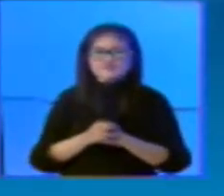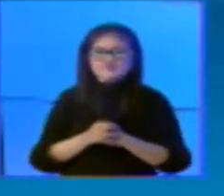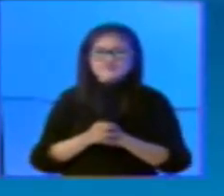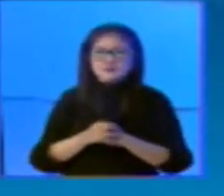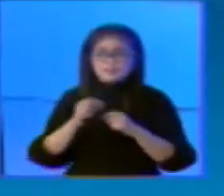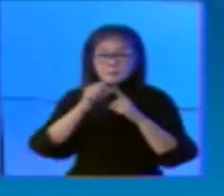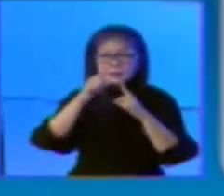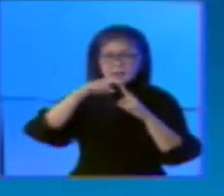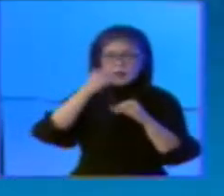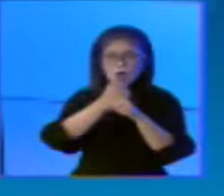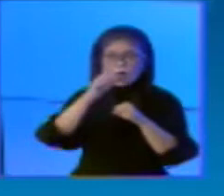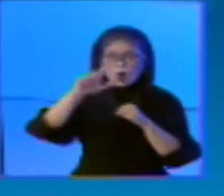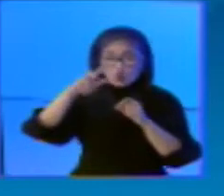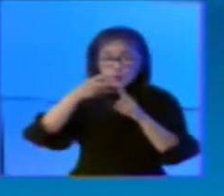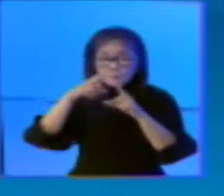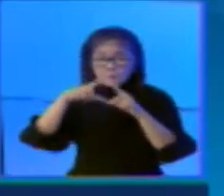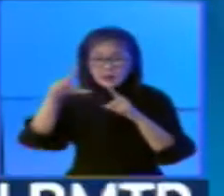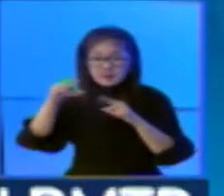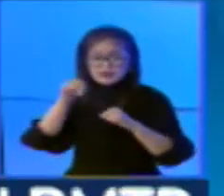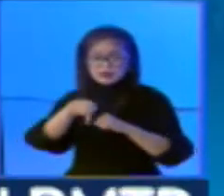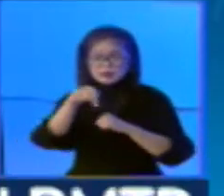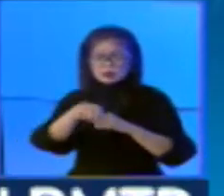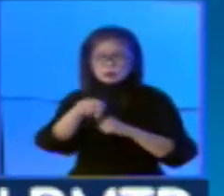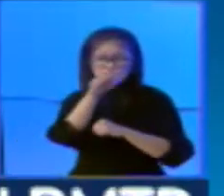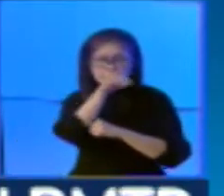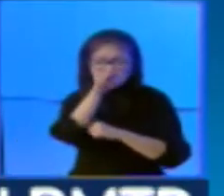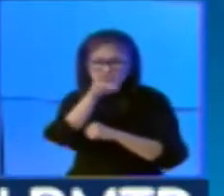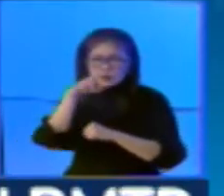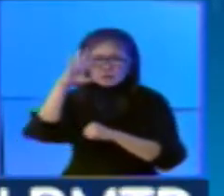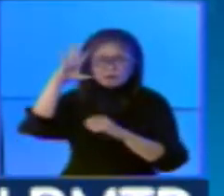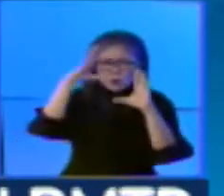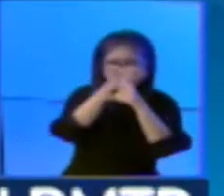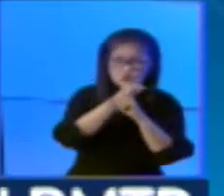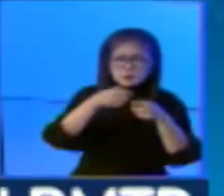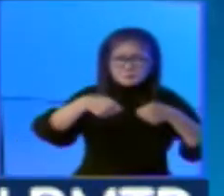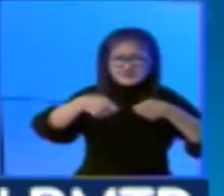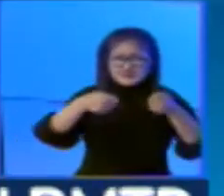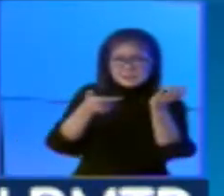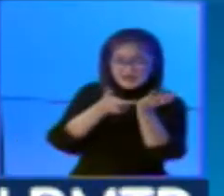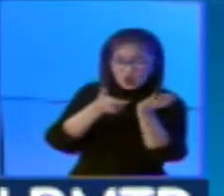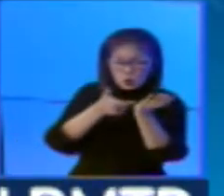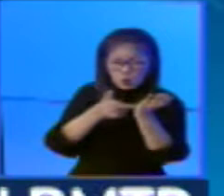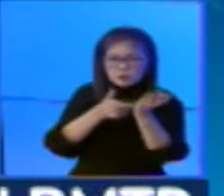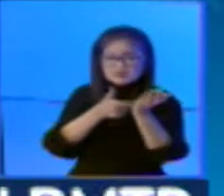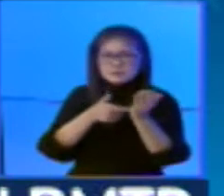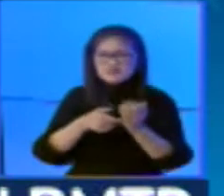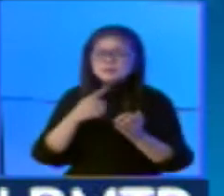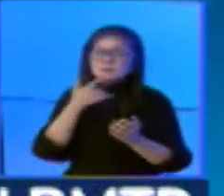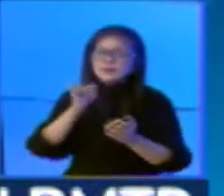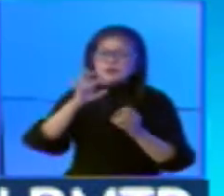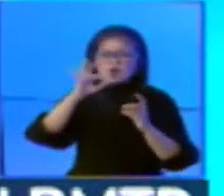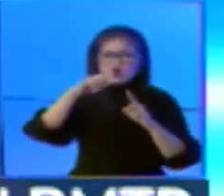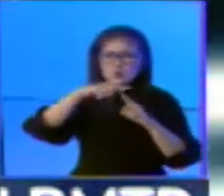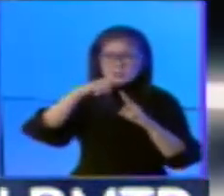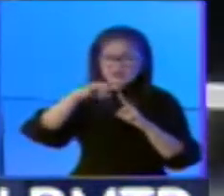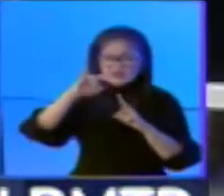Global Mediacom TBK kini fokus membidik bisnis digitalisasi melalui salah satu aplikasi hiburan over the top atau OTT,